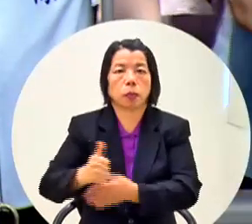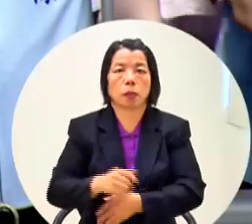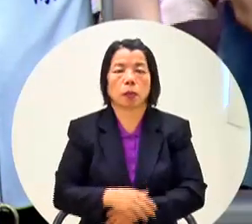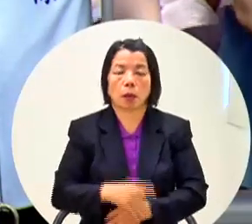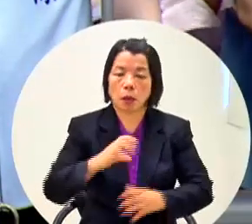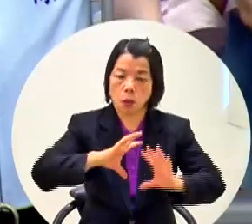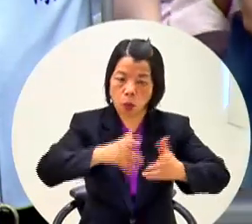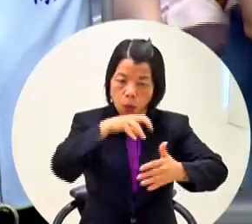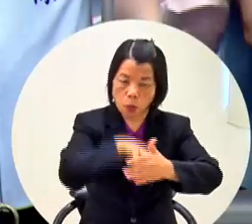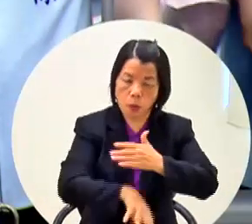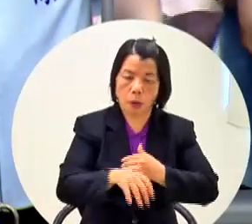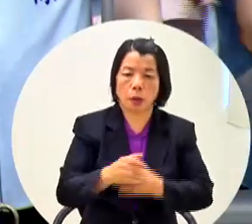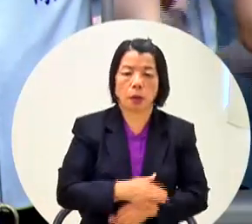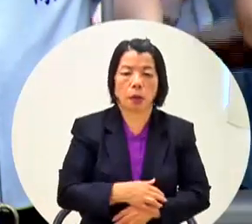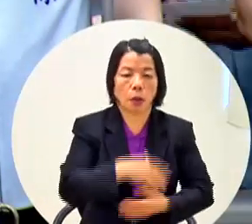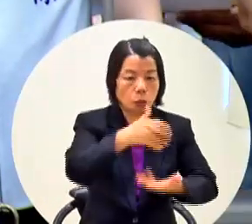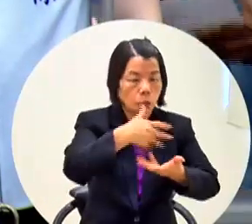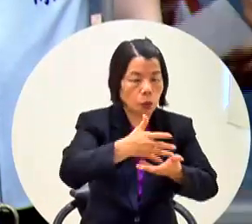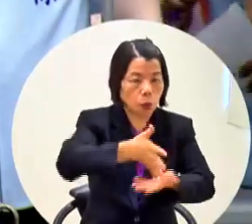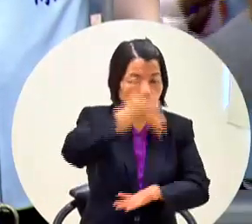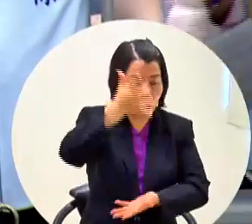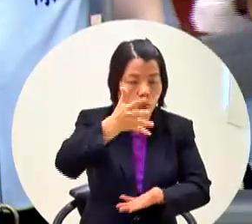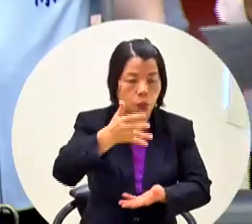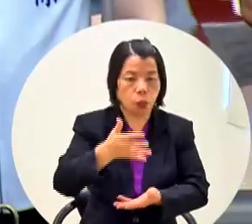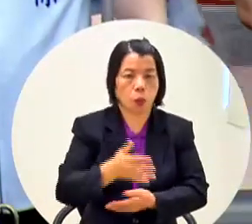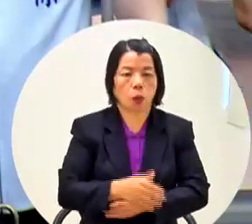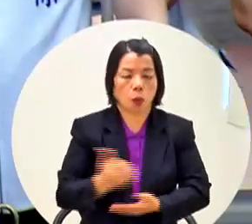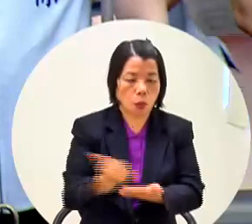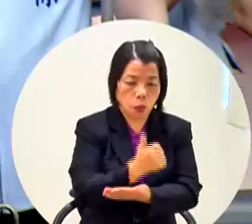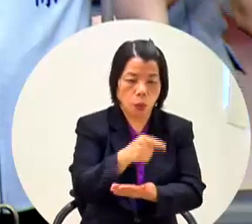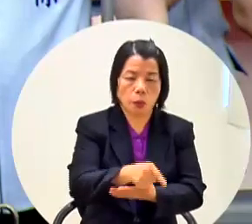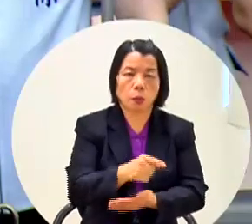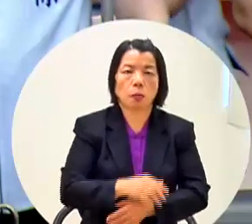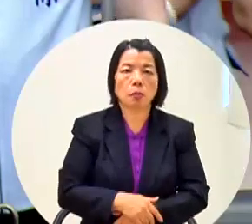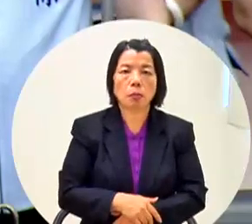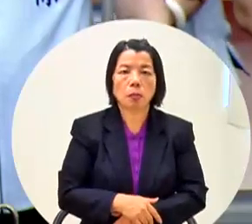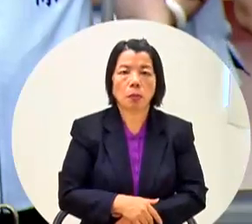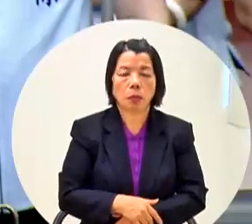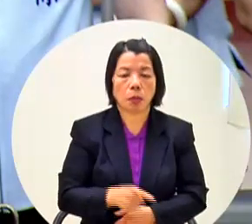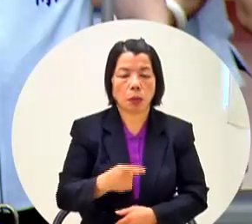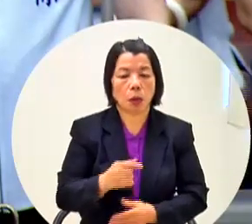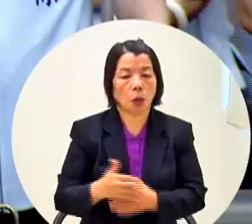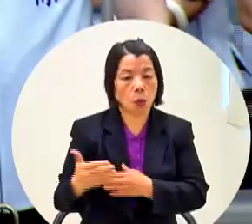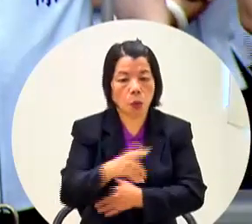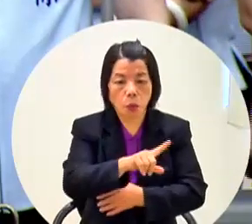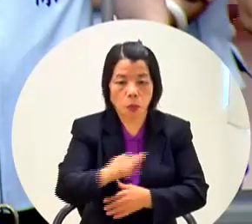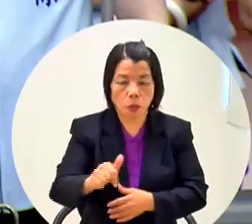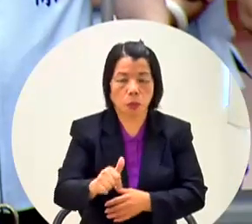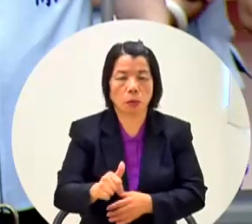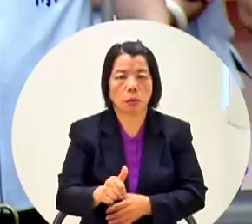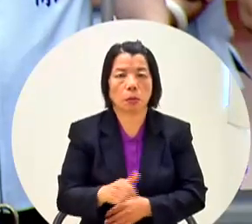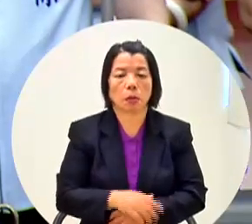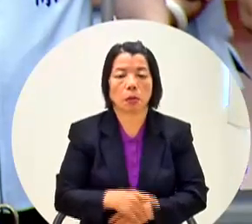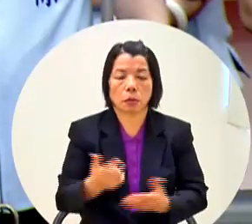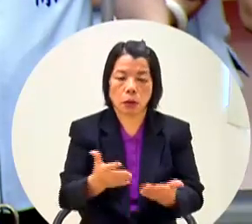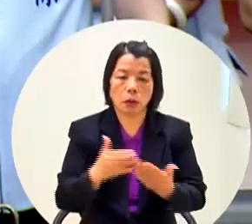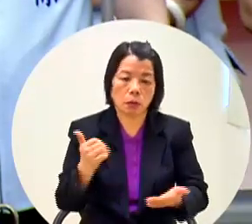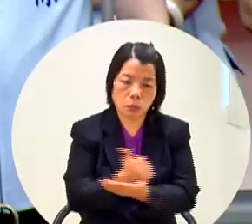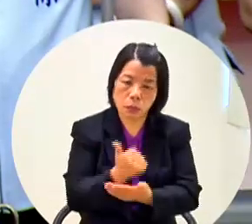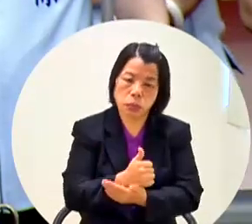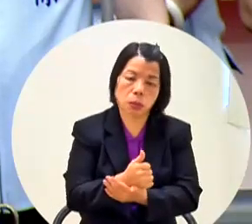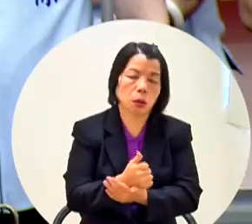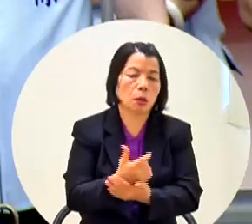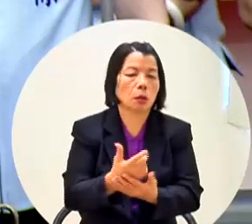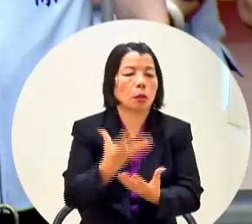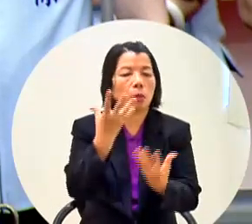国内的一些餐厅，重大餐厅，它也啊等于有一些渔获产品，它的销路也大减，所